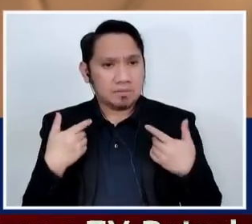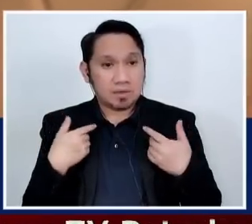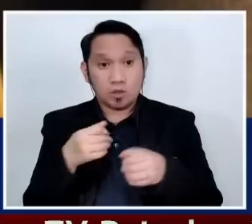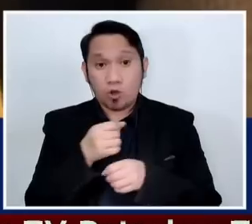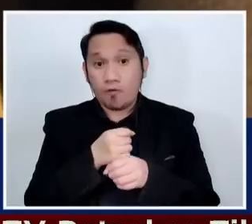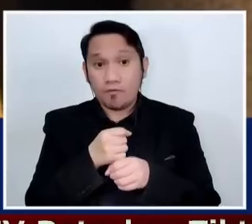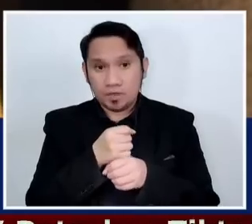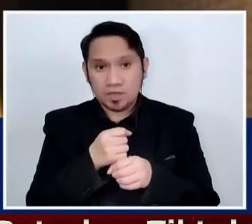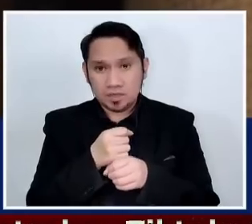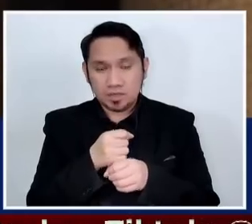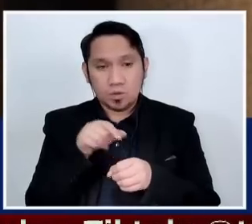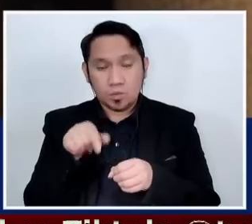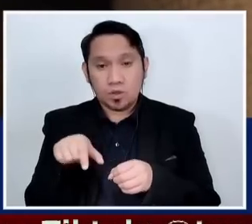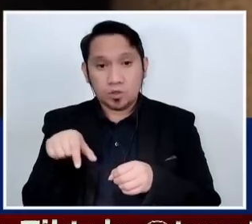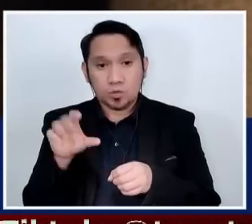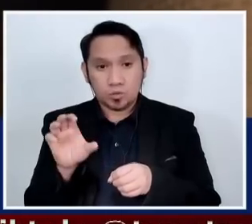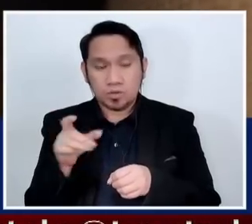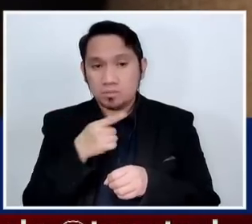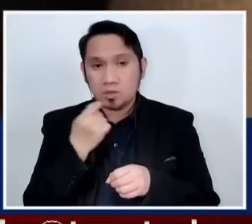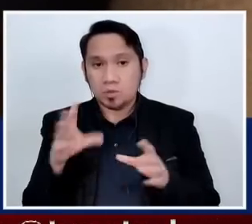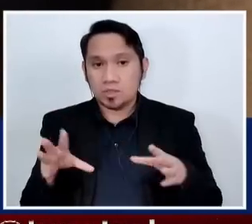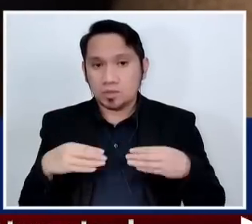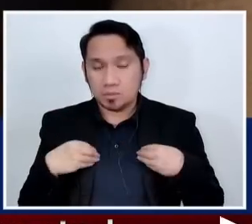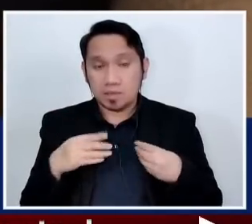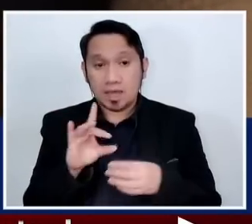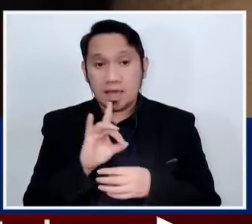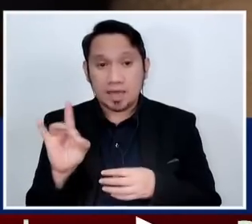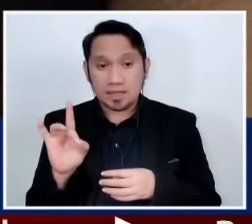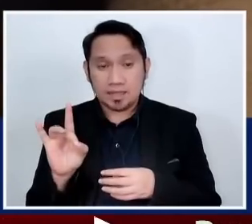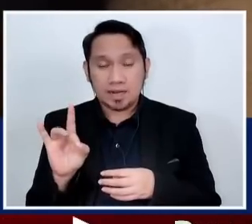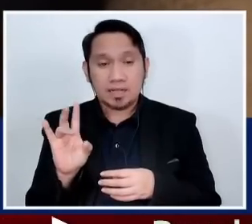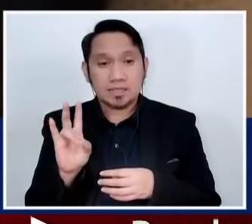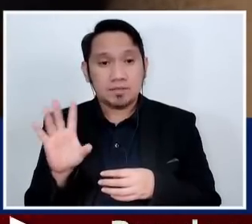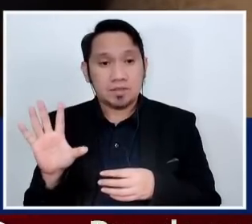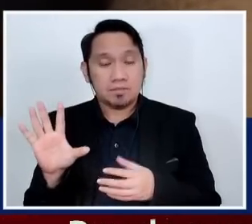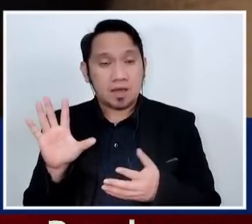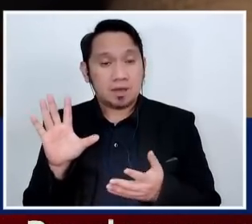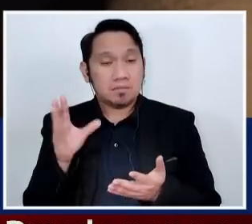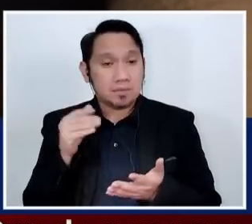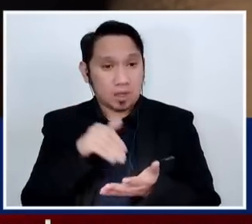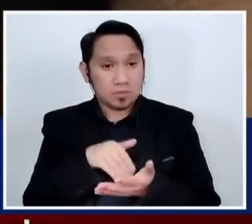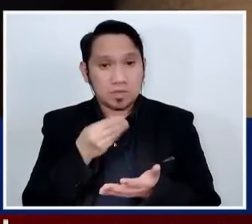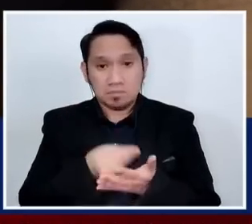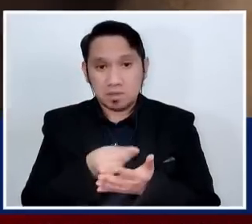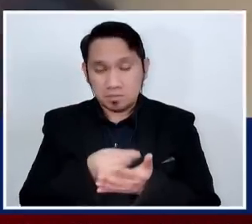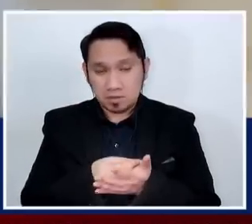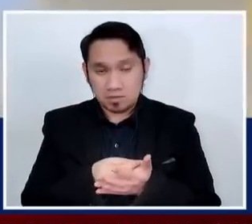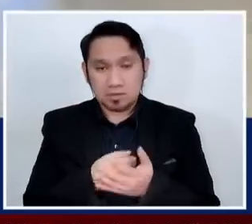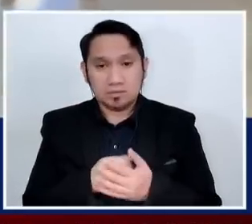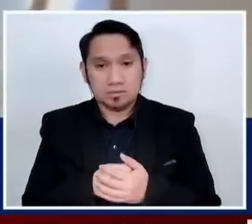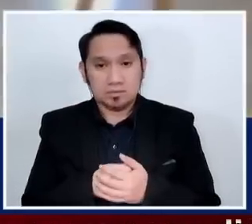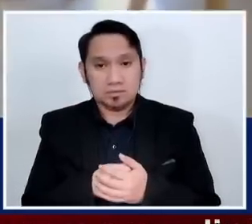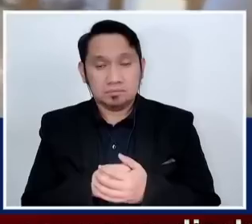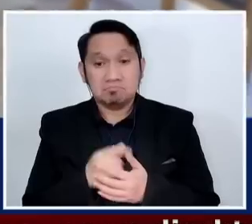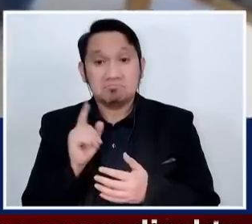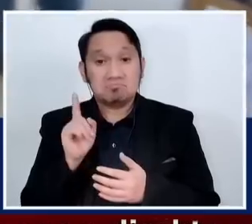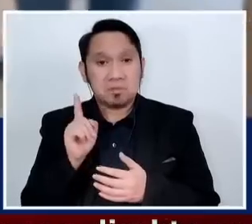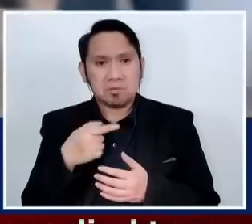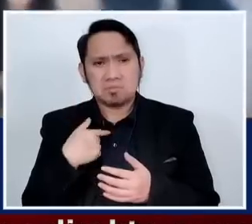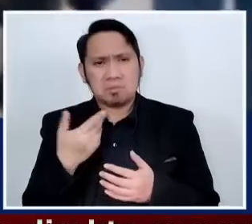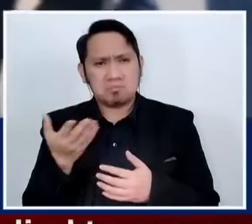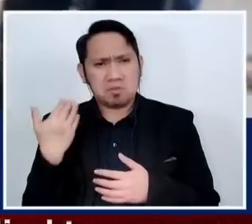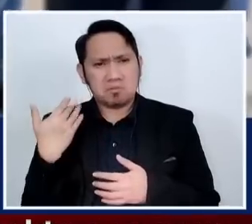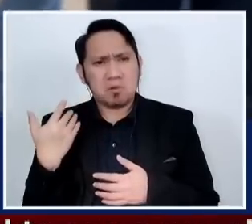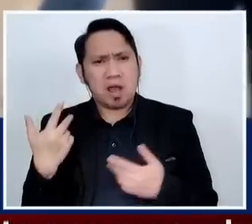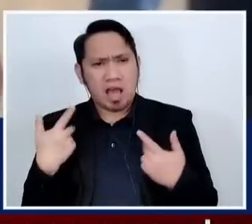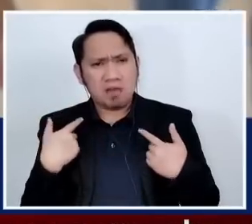Quezon City. Tumanggap kasi siya ng 875,000 pesos na investment money mula sa biktima. Dati nang nireklamo ng